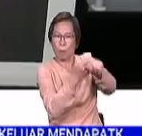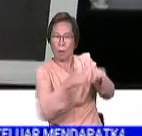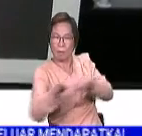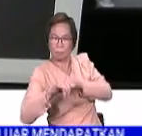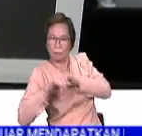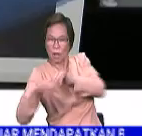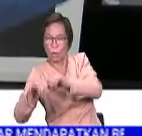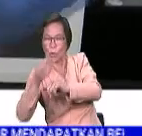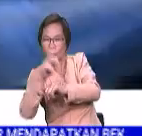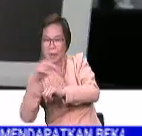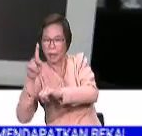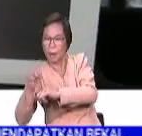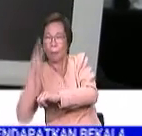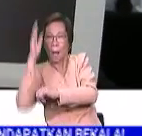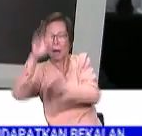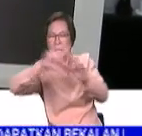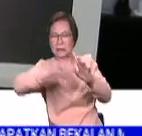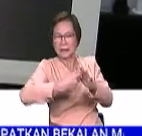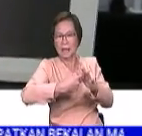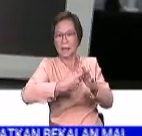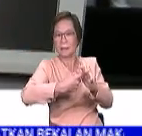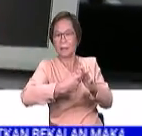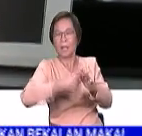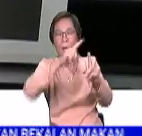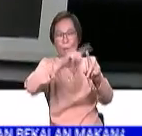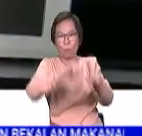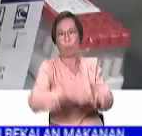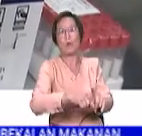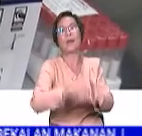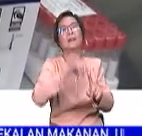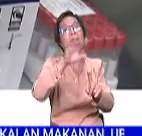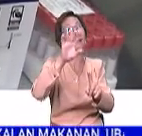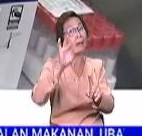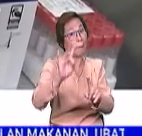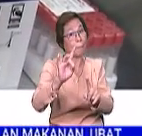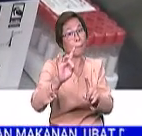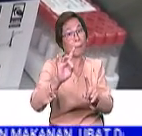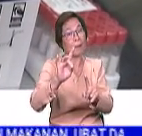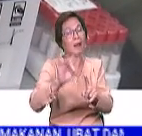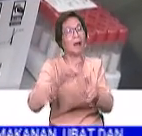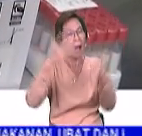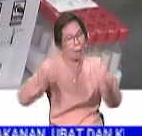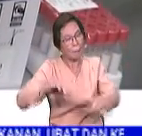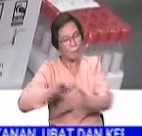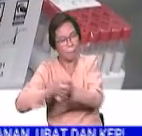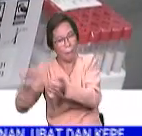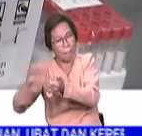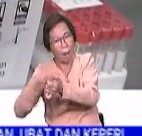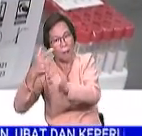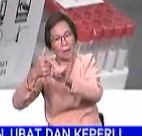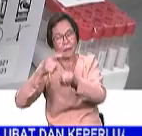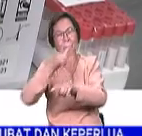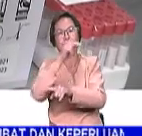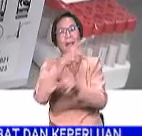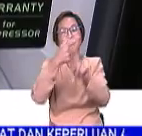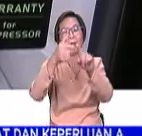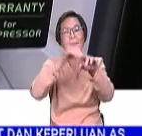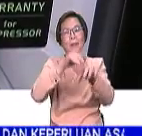away and Kyle dijangka akan mulai beroperasi bulan depan selepas mendapat kelulusan Kementerian